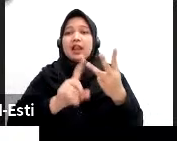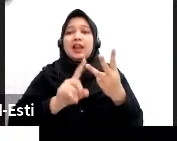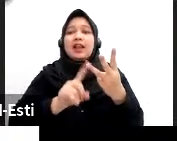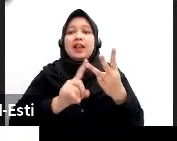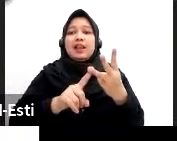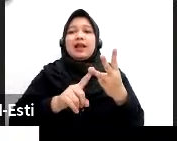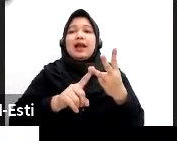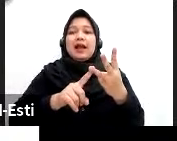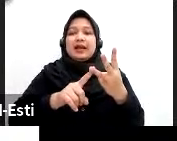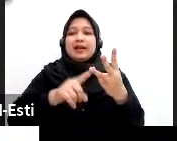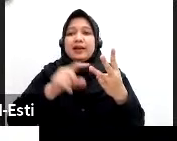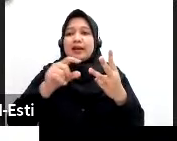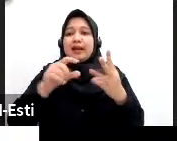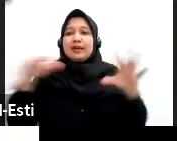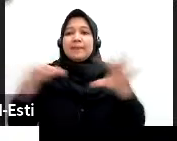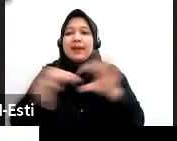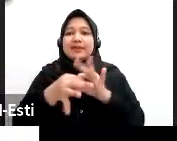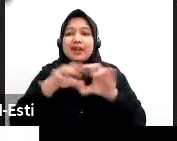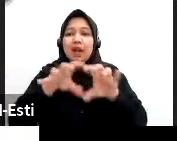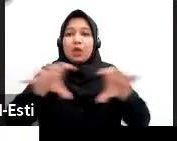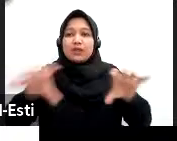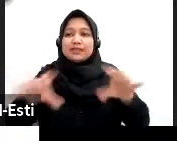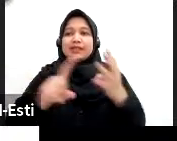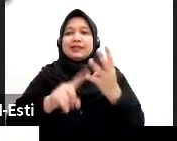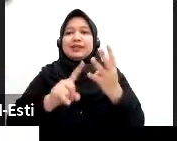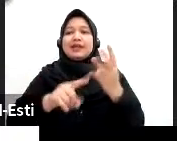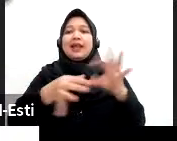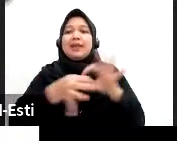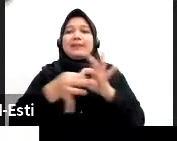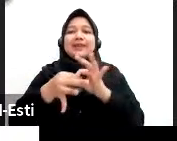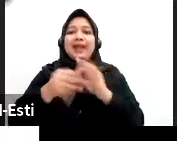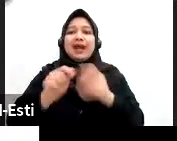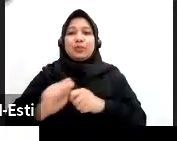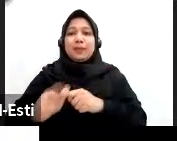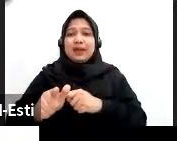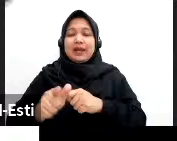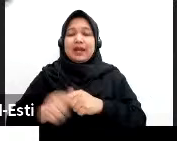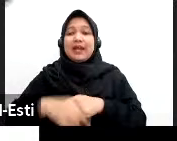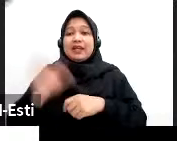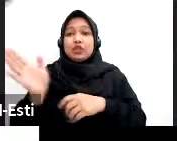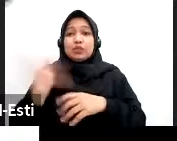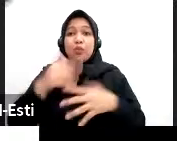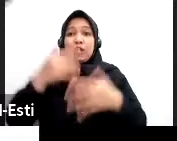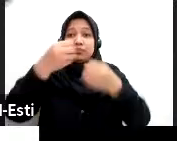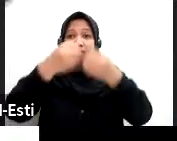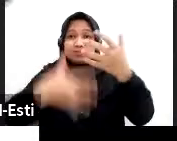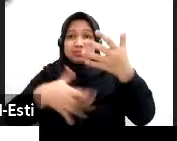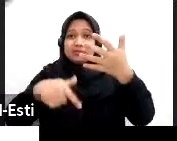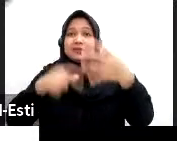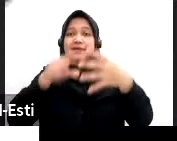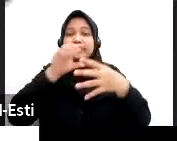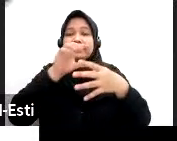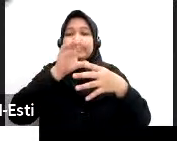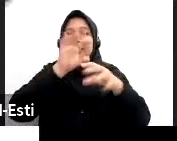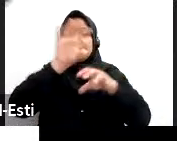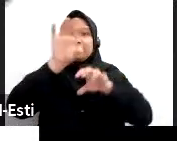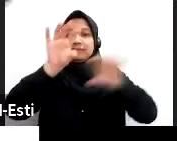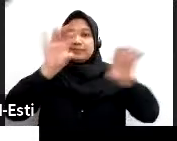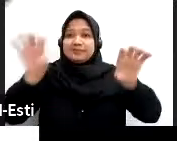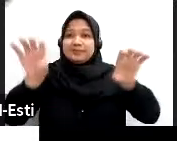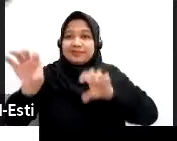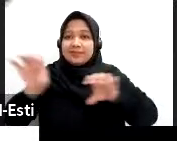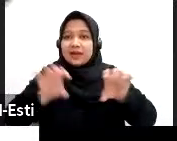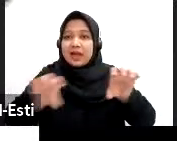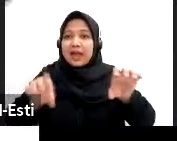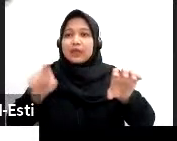partner logistik yang keempat adalah Mitra pembayaran jadi semua elemen di dalam parfum tentu dalam hal ini sifatnya